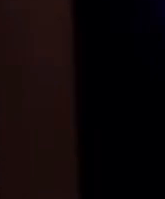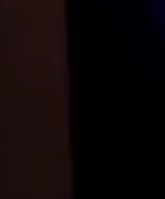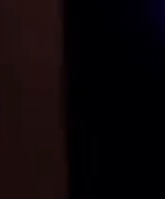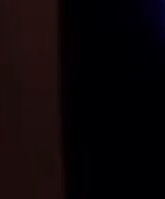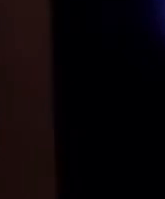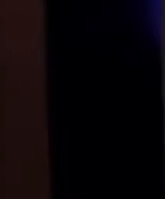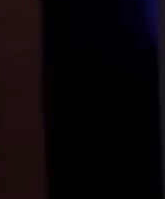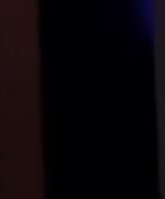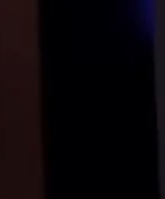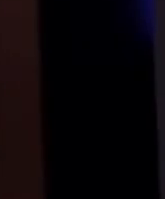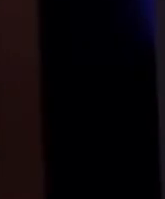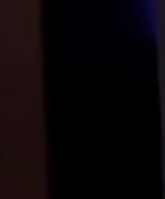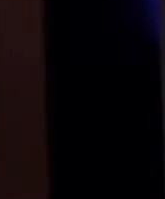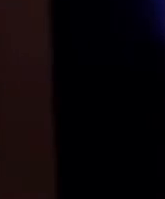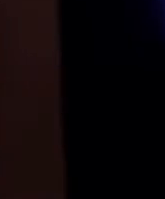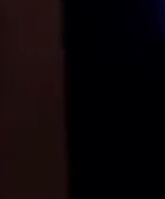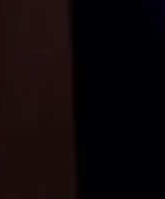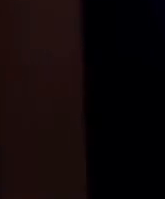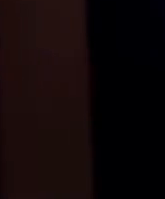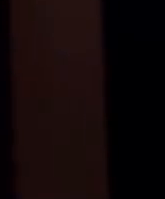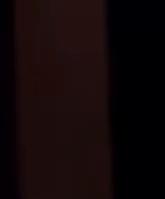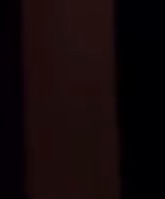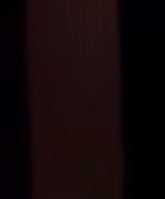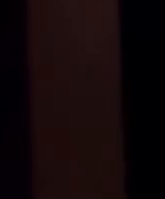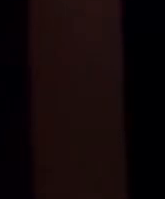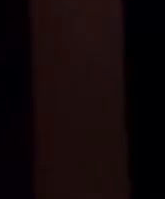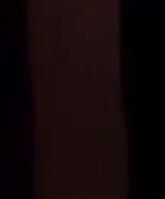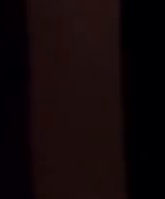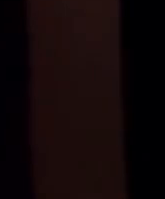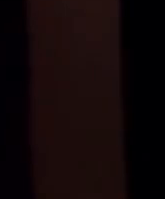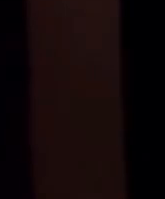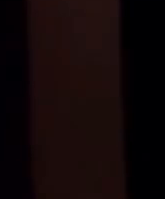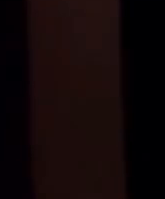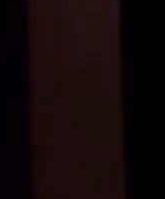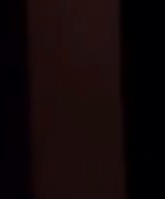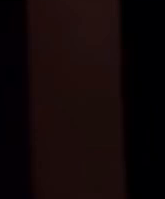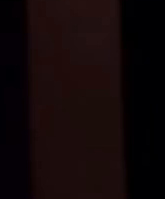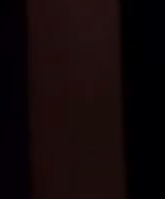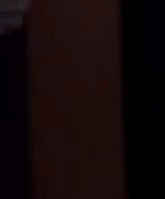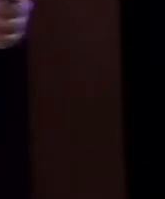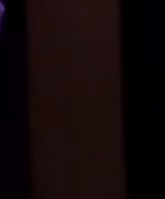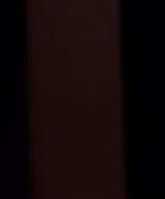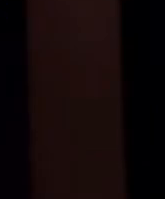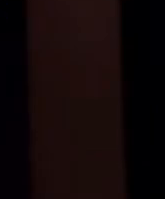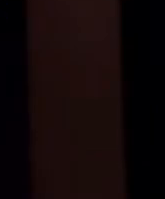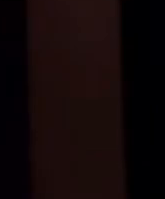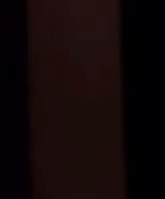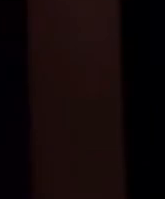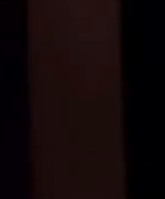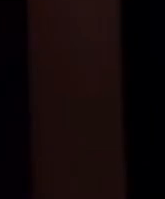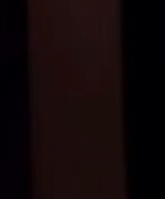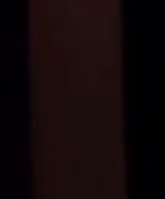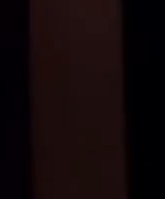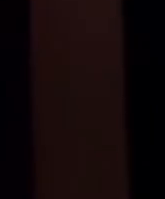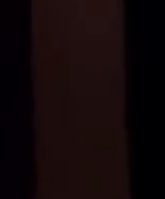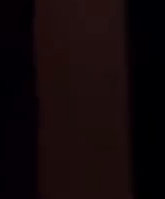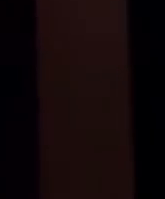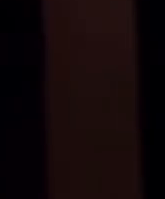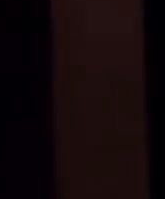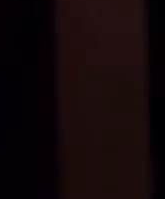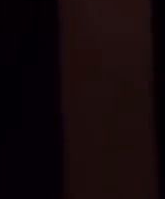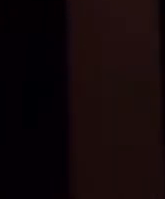wa kuume, hazungumzii mambo ya dira kwamba ni kaskazini, mashariki, kusini,